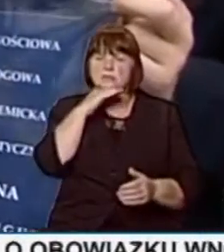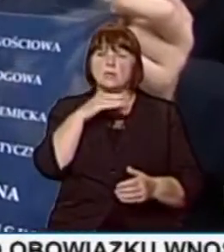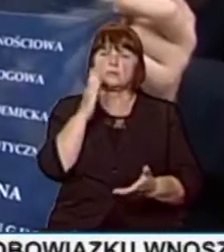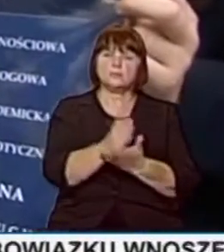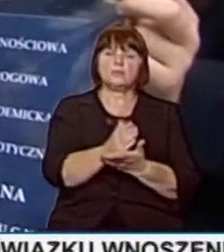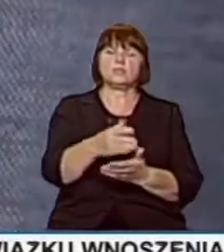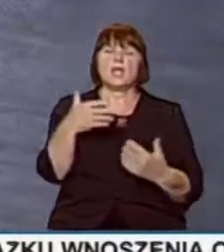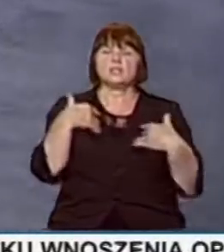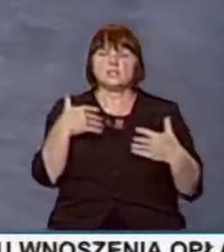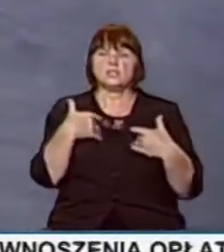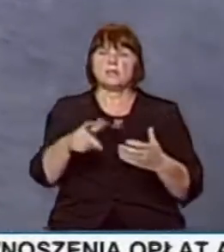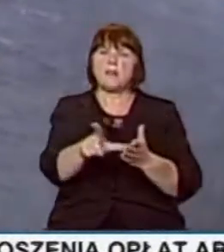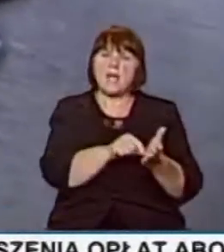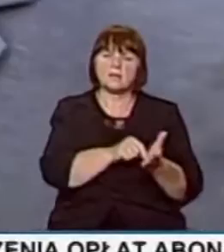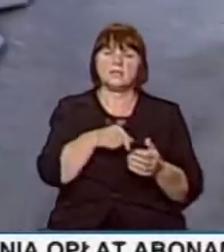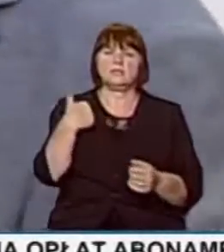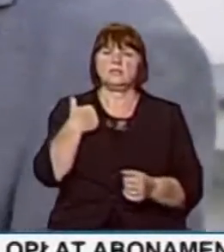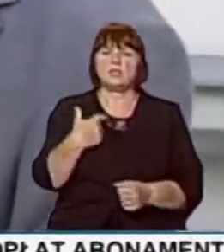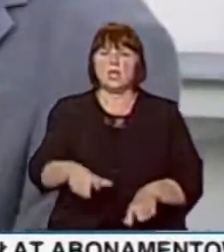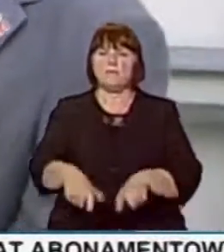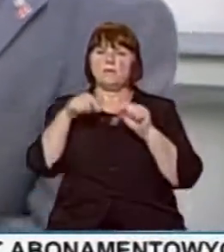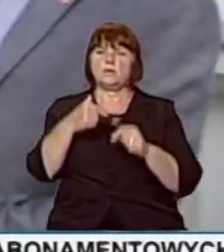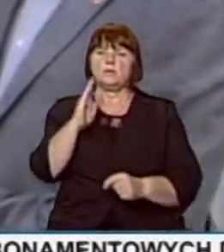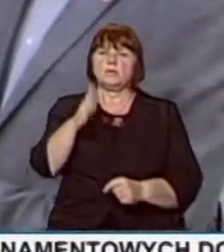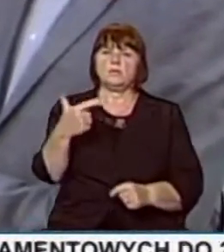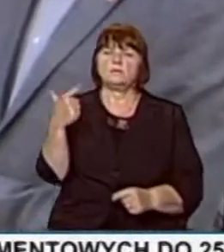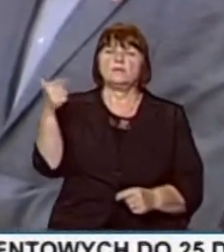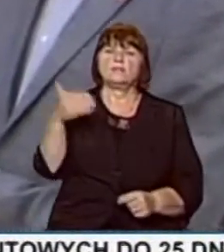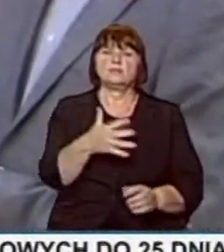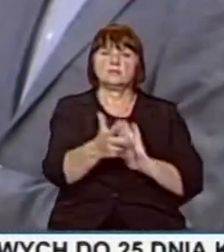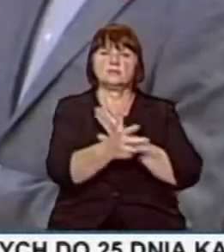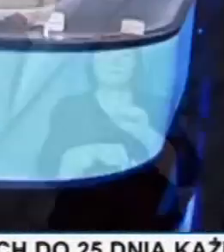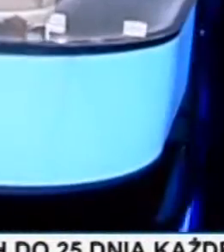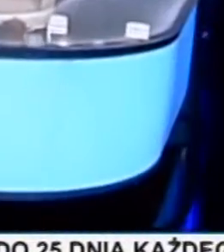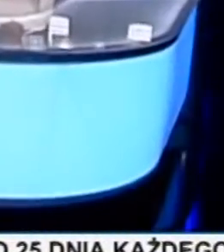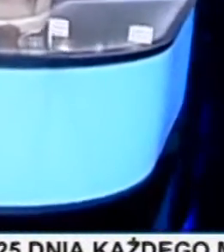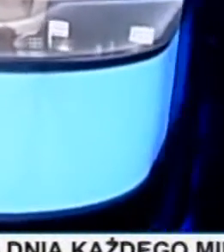dość z życiem na kredyt. Wybory samorządowe odbędą się w 2018 roku.